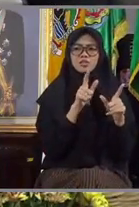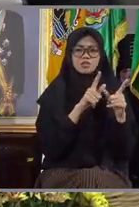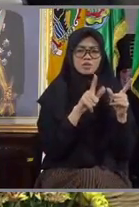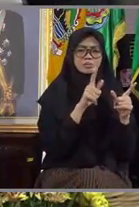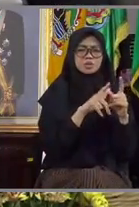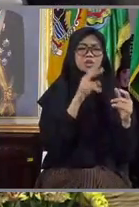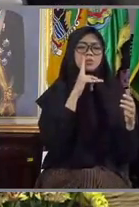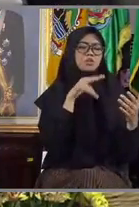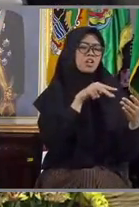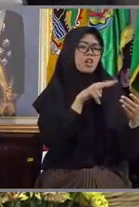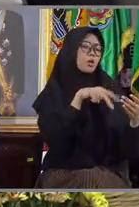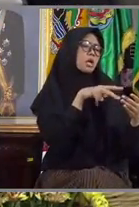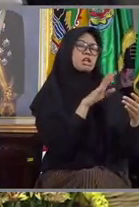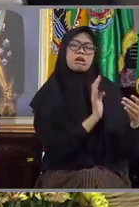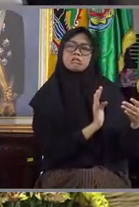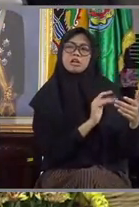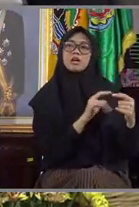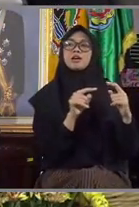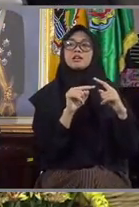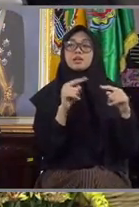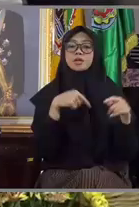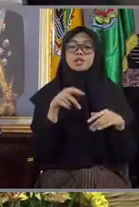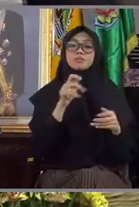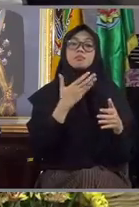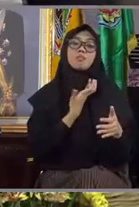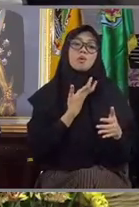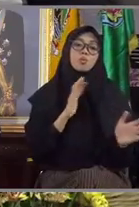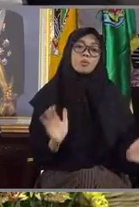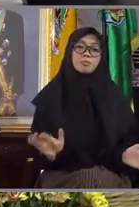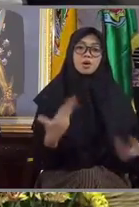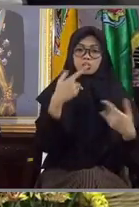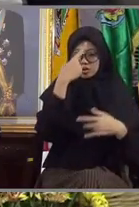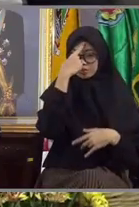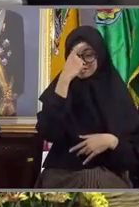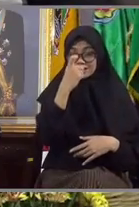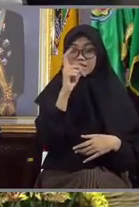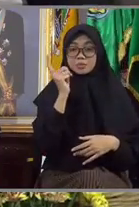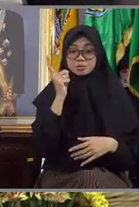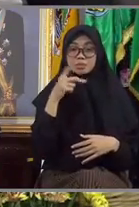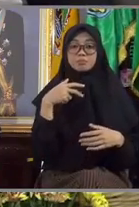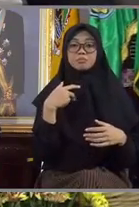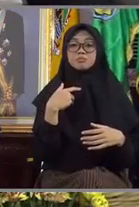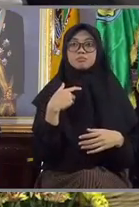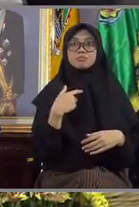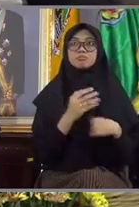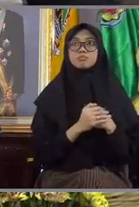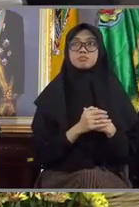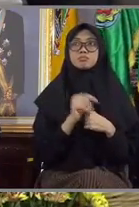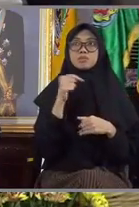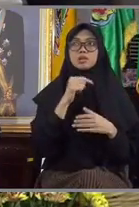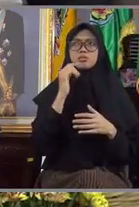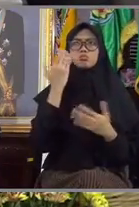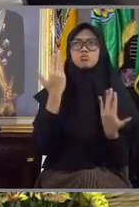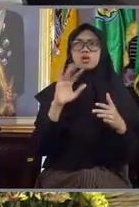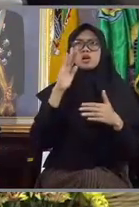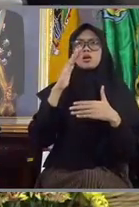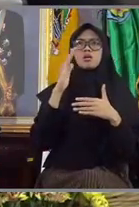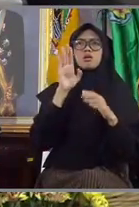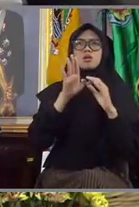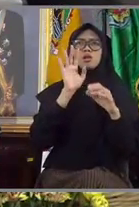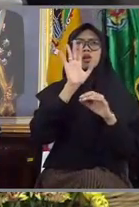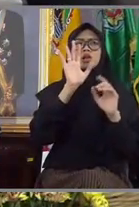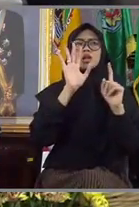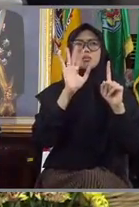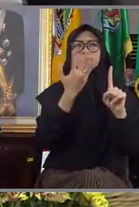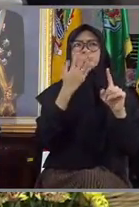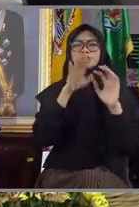ya. Maksud saya ingin membangun kepercayaan sekarang. Ya. Karena suara ini sebenarnya sudah sejak 15 tahun yang lalu. Nah,